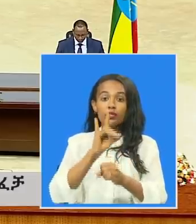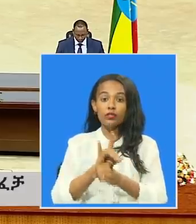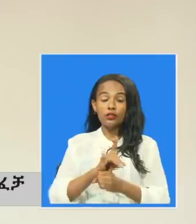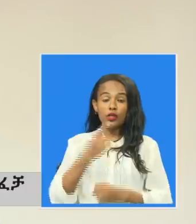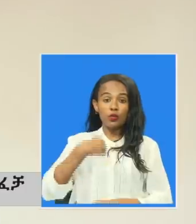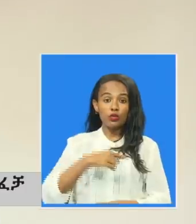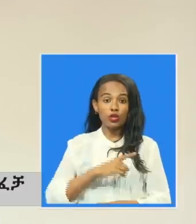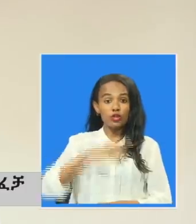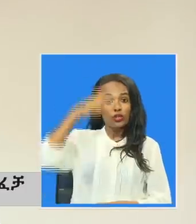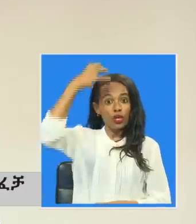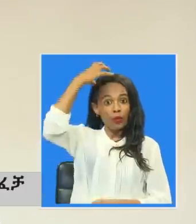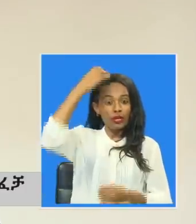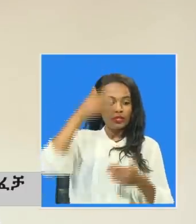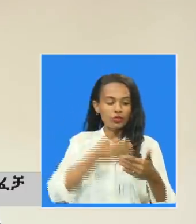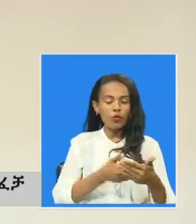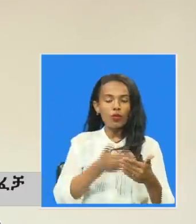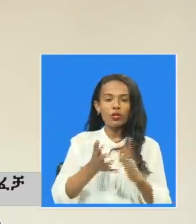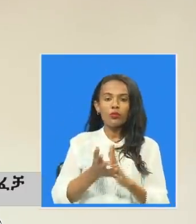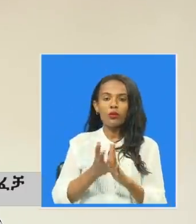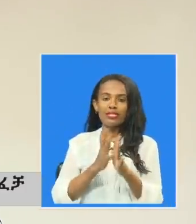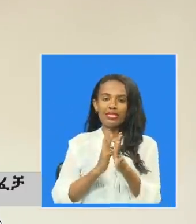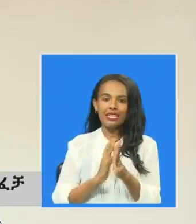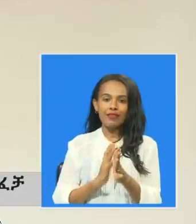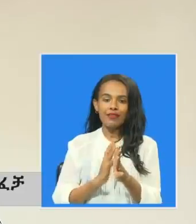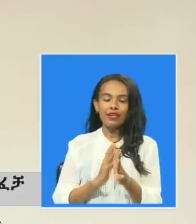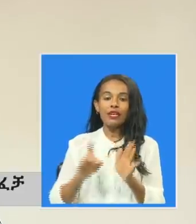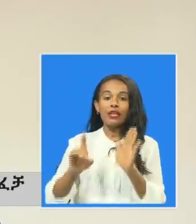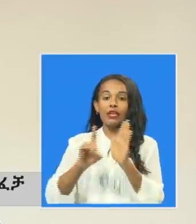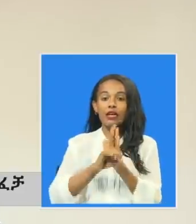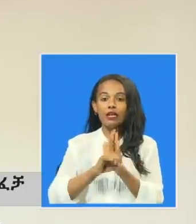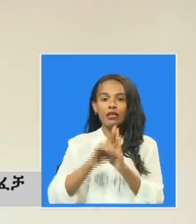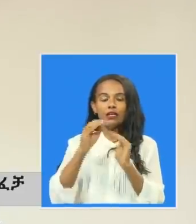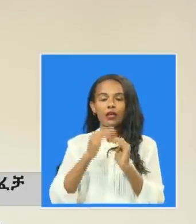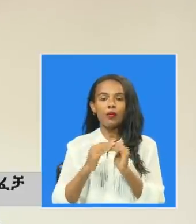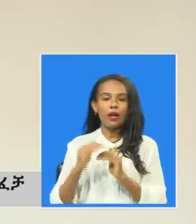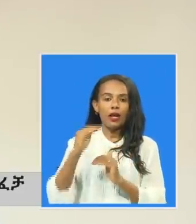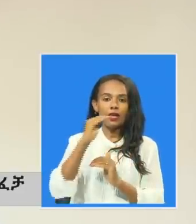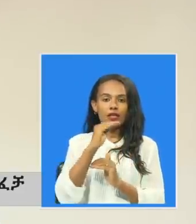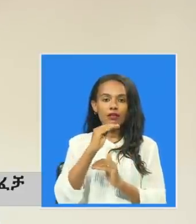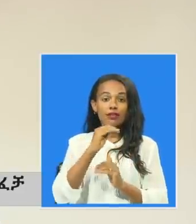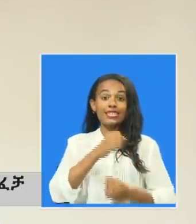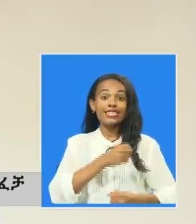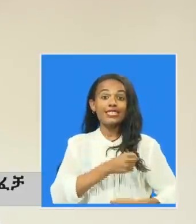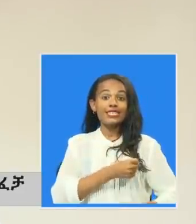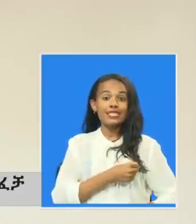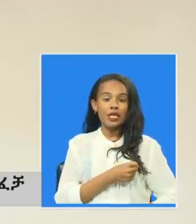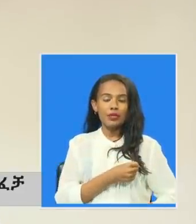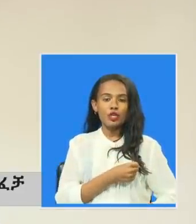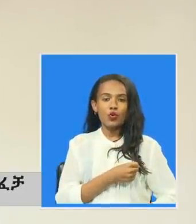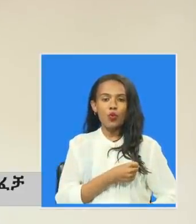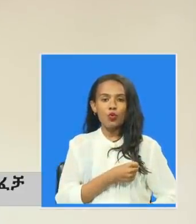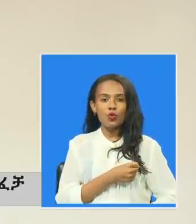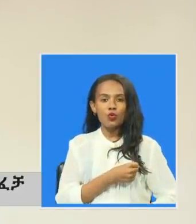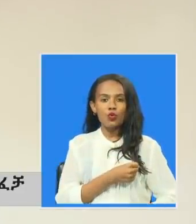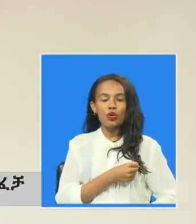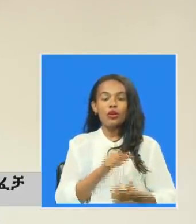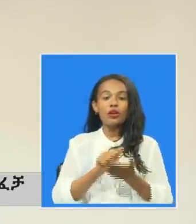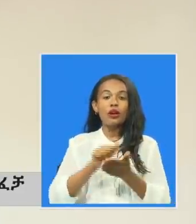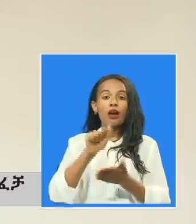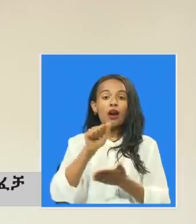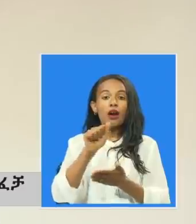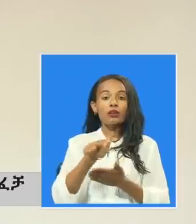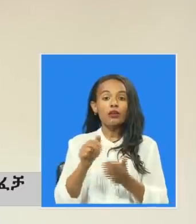ዜጎቻችን ከመንግስት ጎን በመሰለፍ ለህግ የበላይነት ዘብ እንዲቆሙ ከአደራ